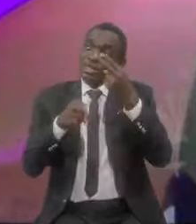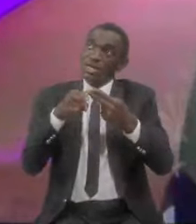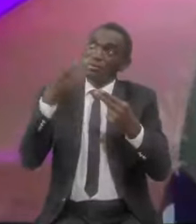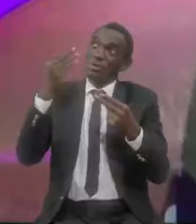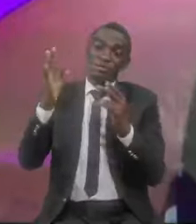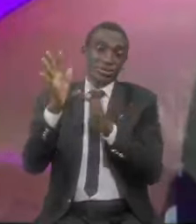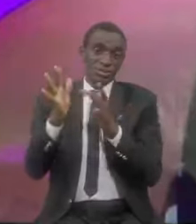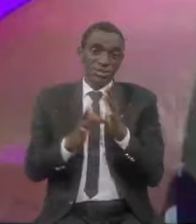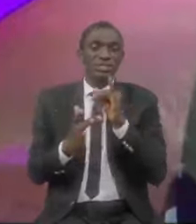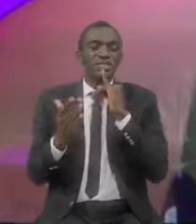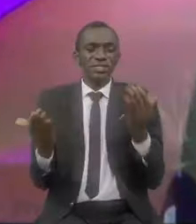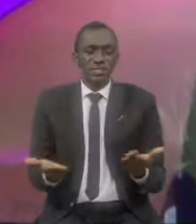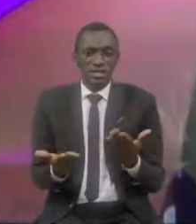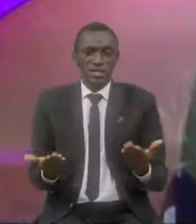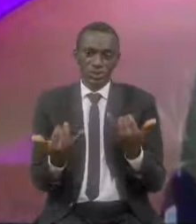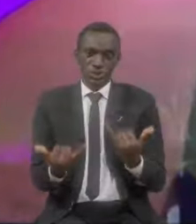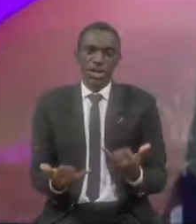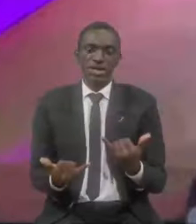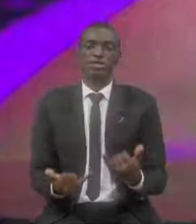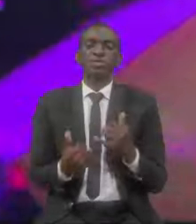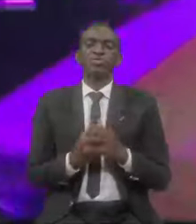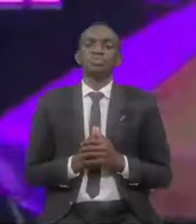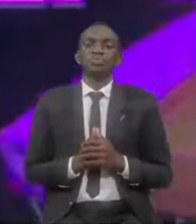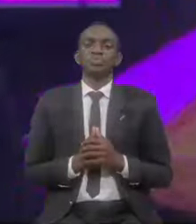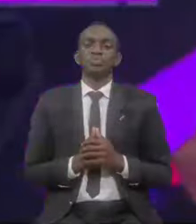nom triomphant de Jésus est là ce soir.